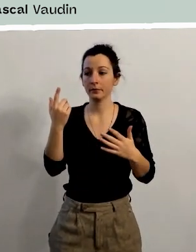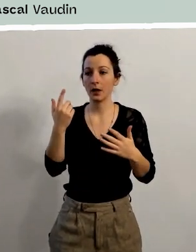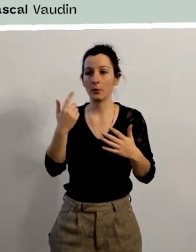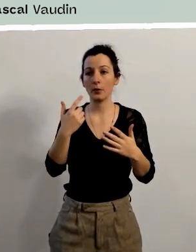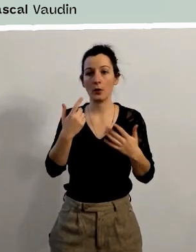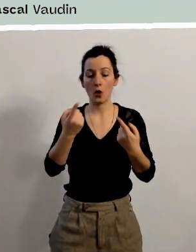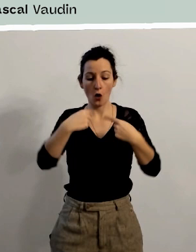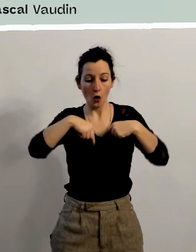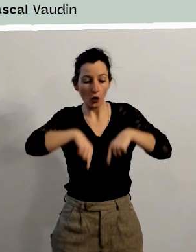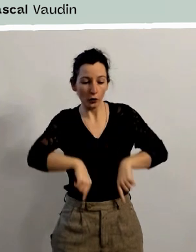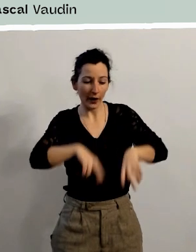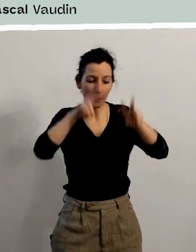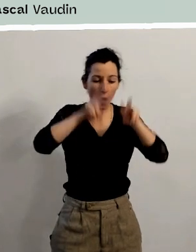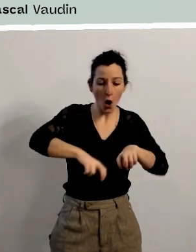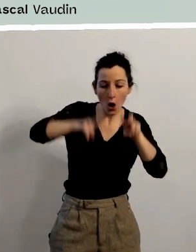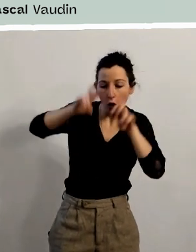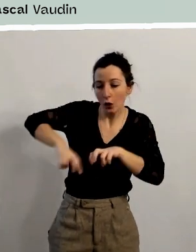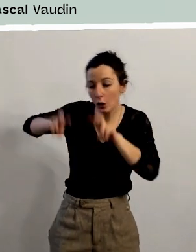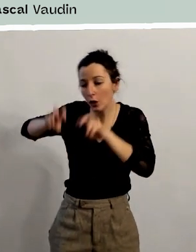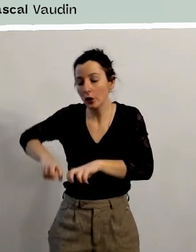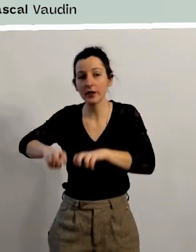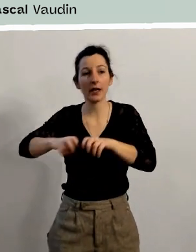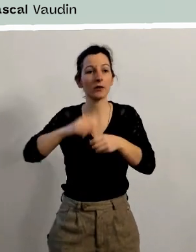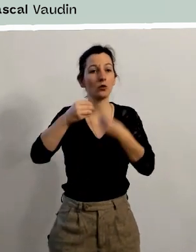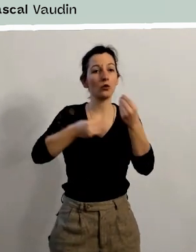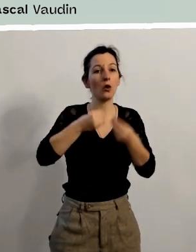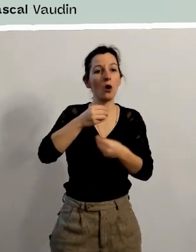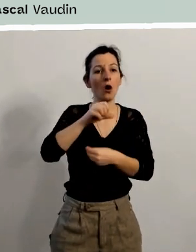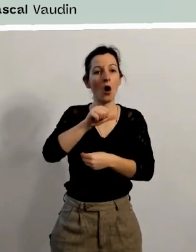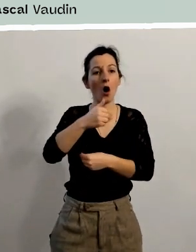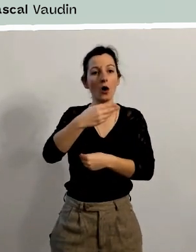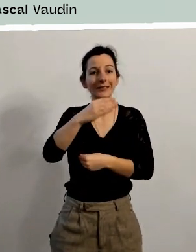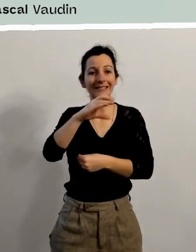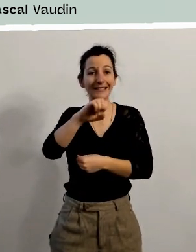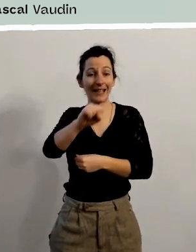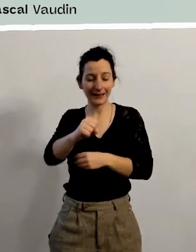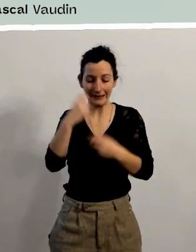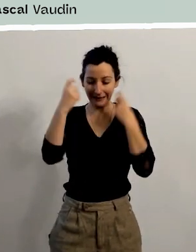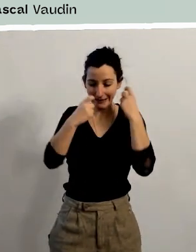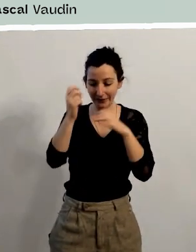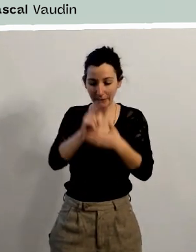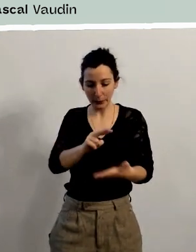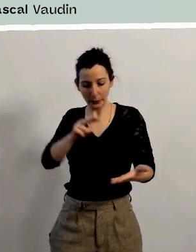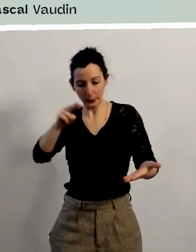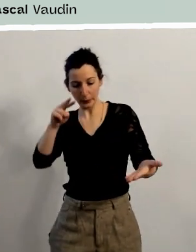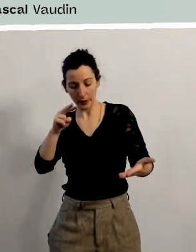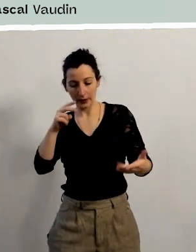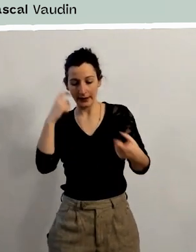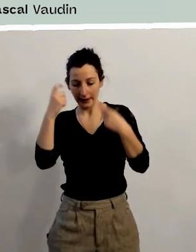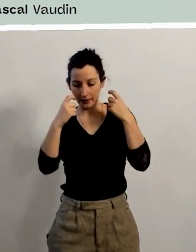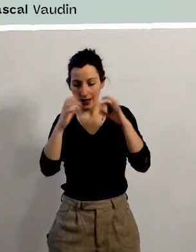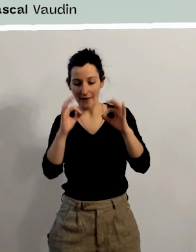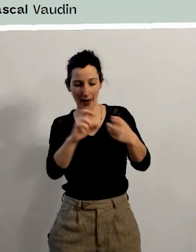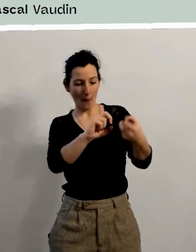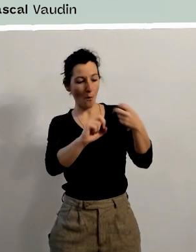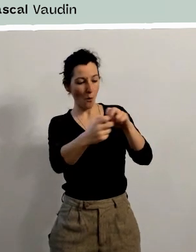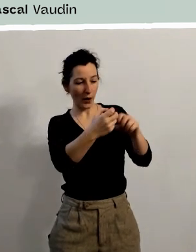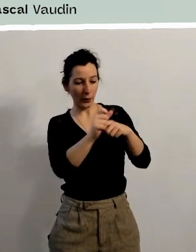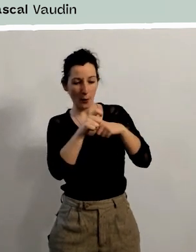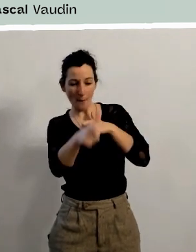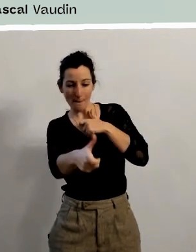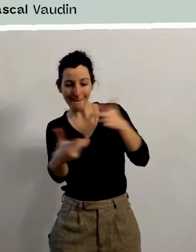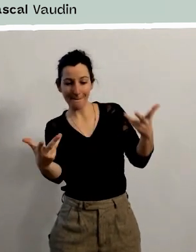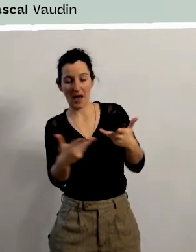rapports gouvernementaux. L'ANSES aussi se mobilise autour de ces molécules parce